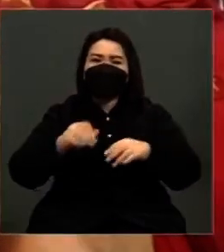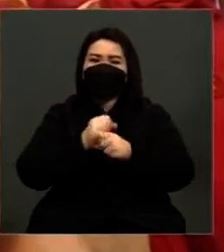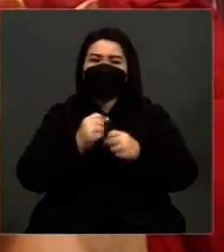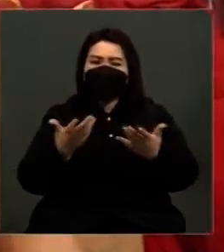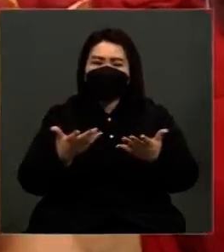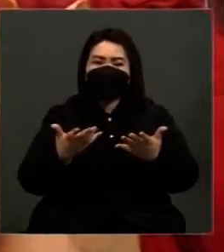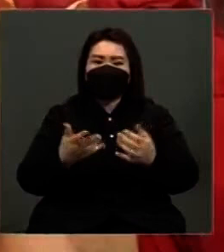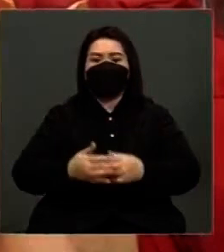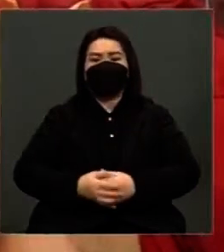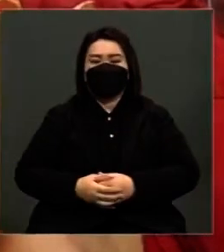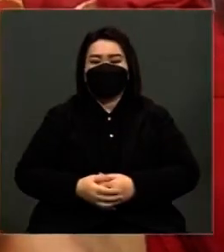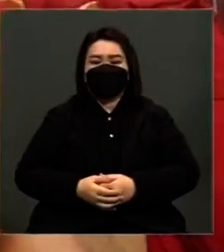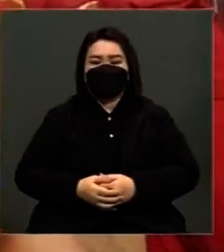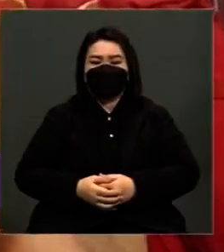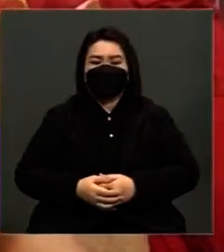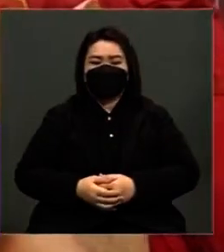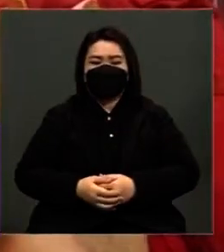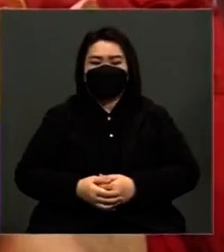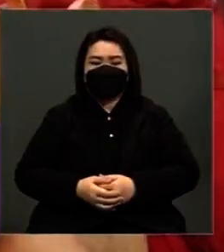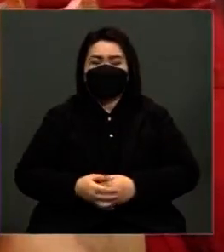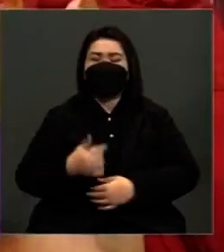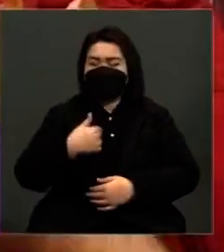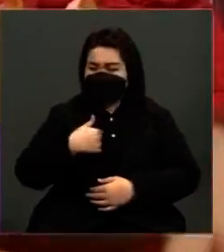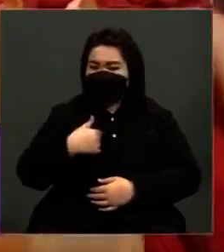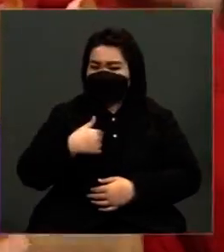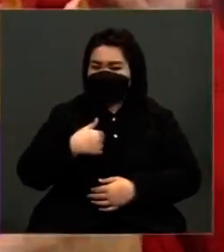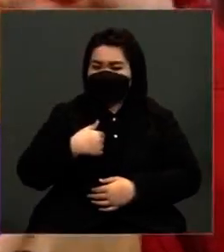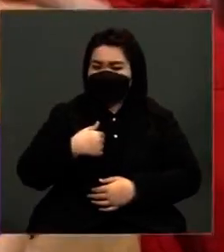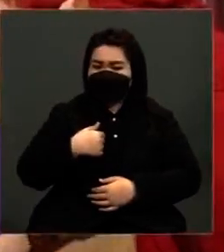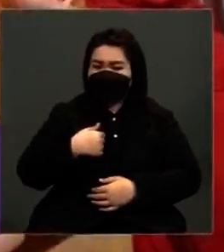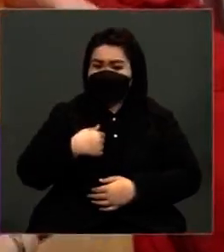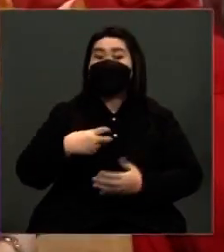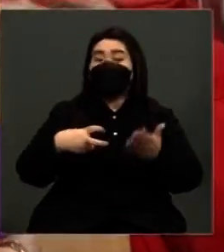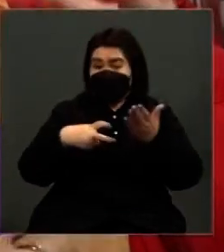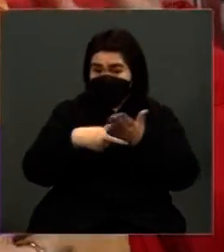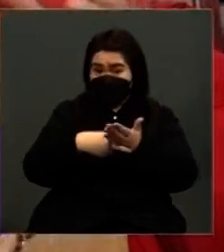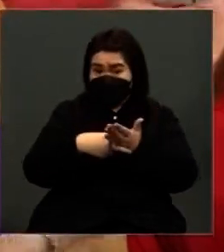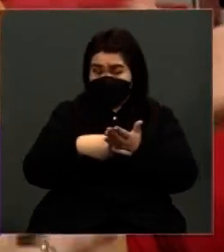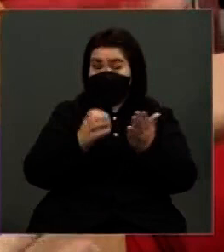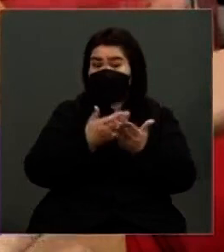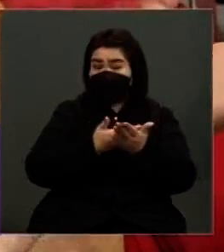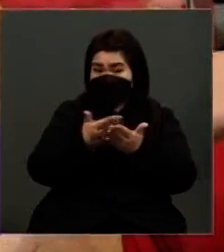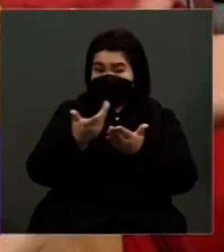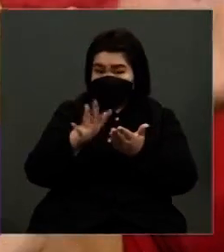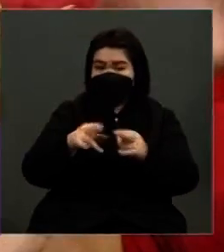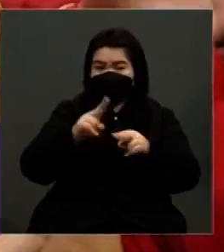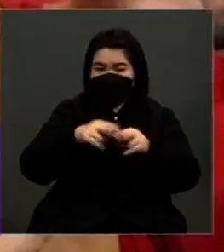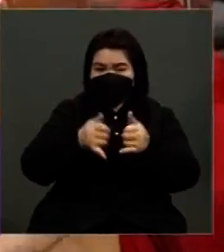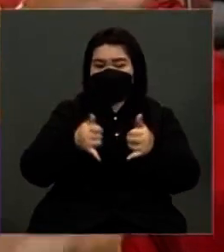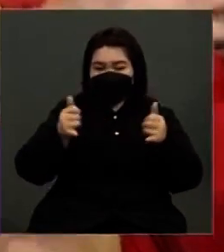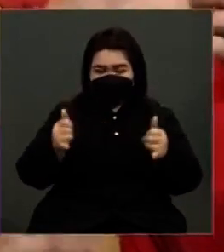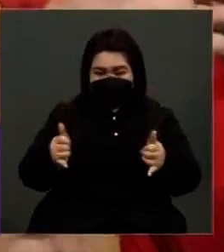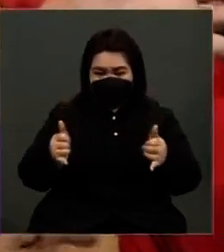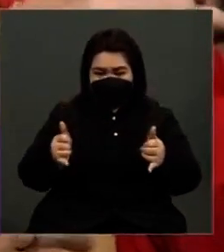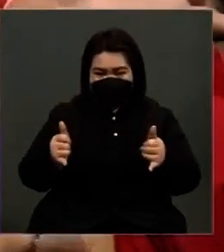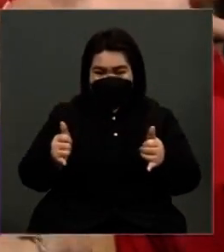านๆด้วย ใช่ค่ะก็อันนี้ก็จะซื้อตั๋วกันไว้คนละเบาะเลยแล้วก็ซื้อตั๋วเพิ่